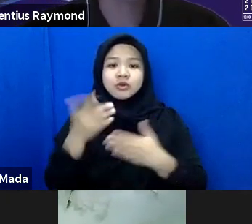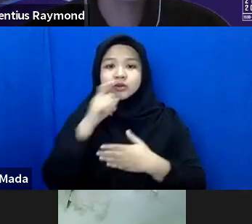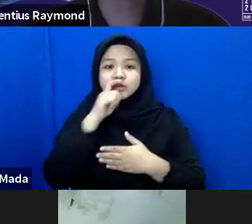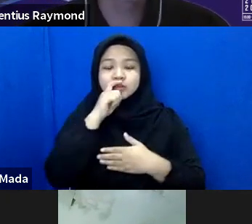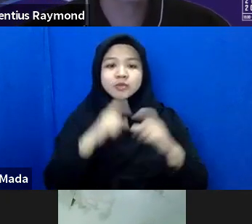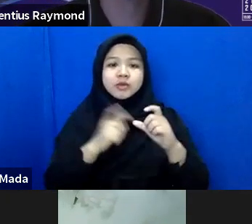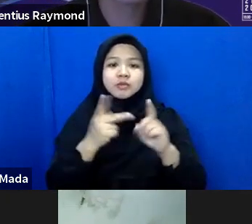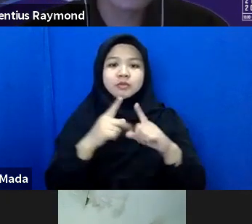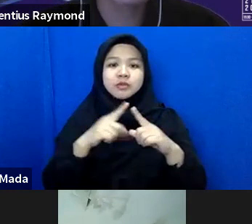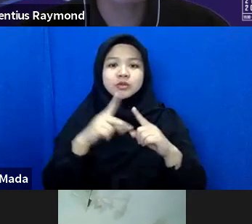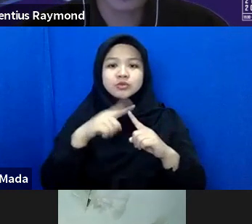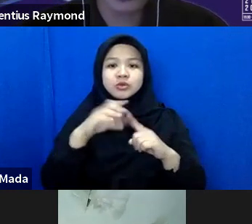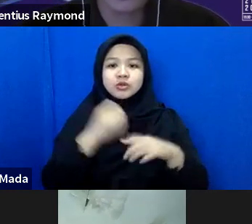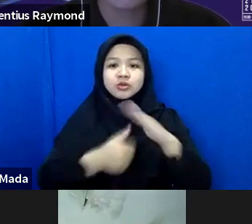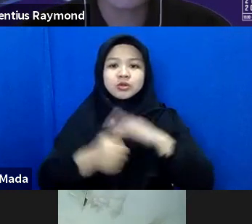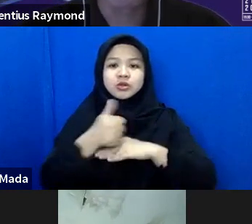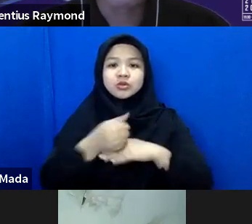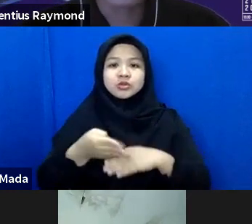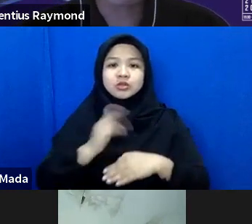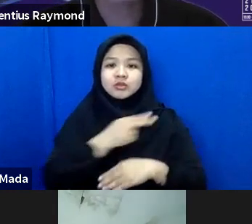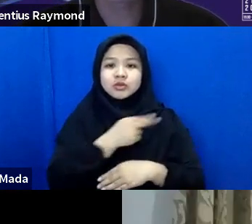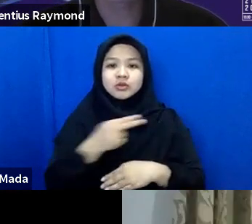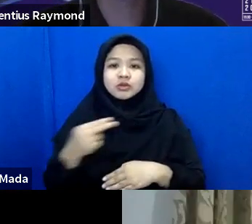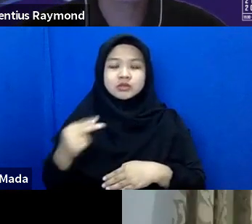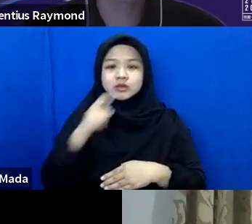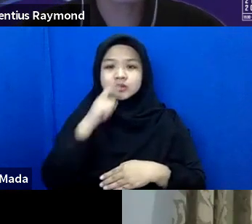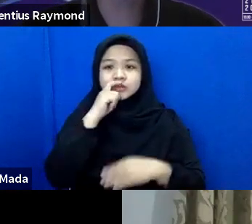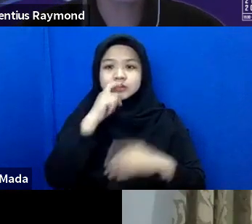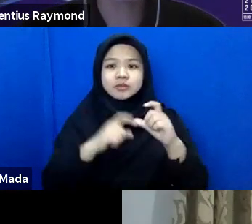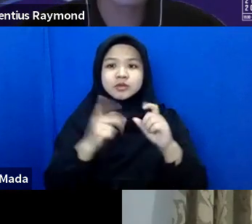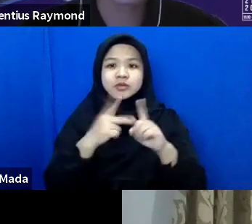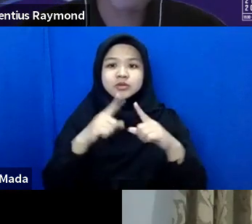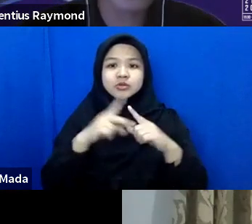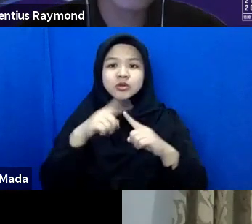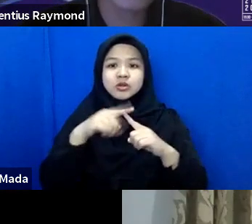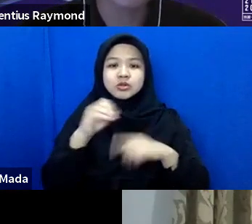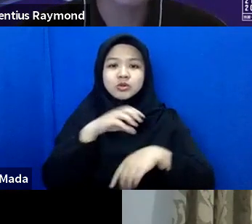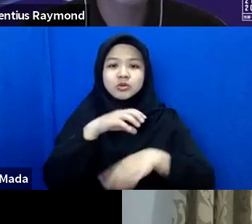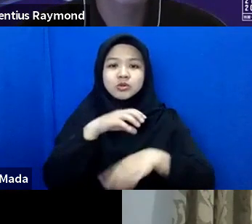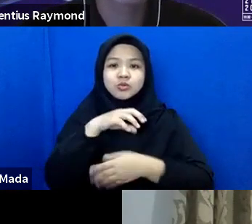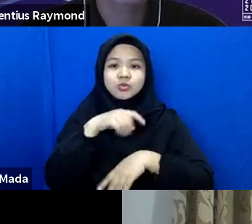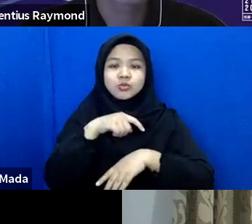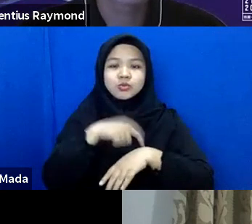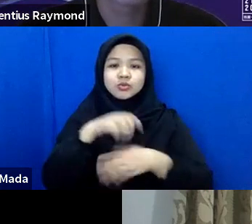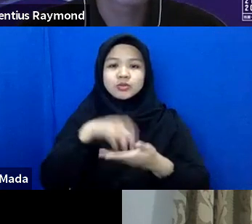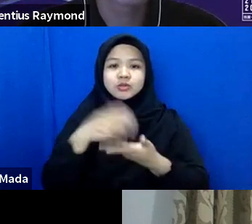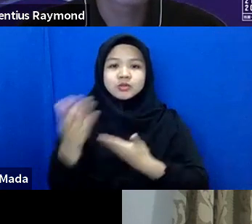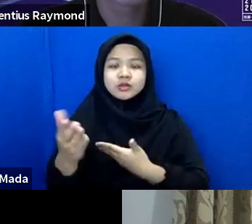Soeharto selaku direktur Sigap Indonesia kepada bapak Soeharto waktu dan tempat kami persilakan